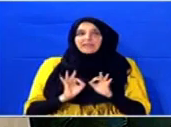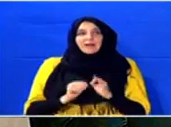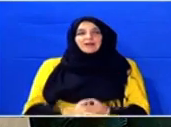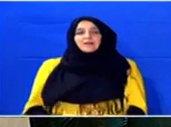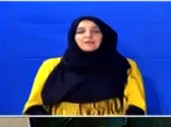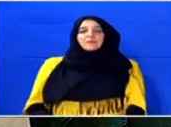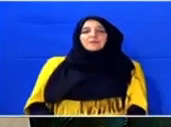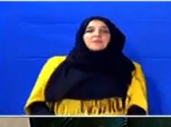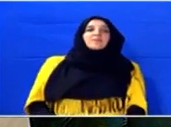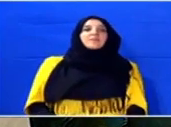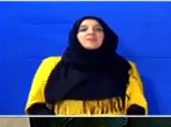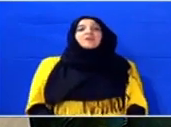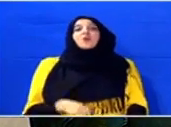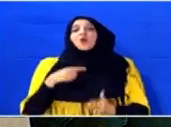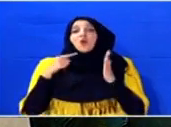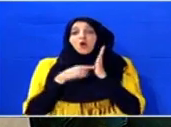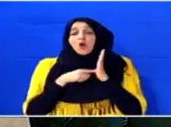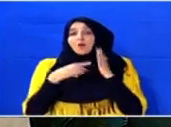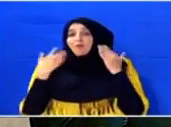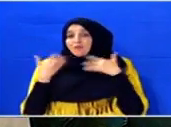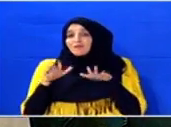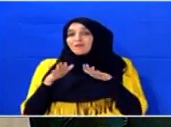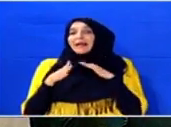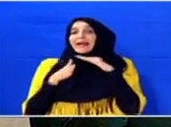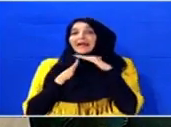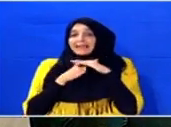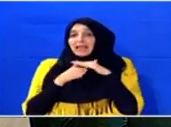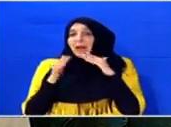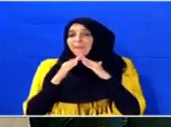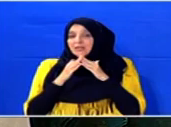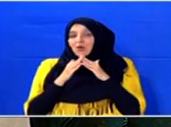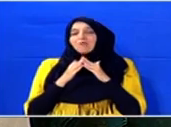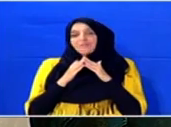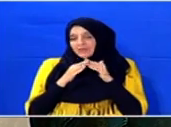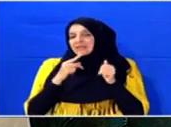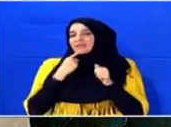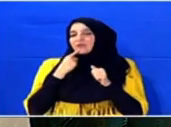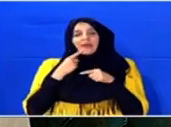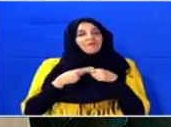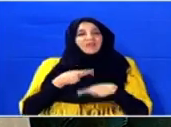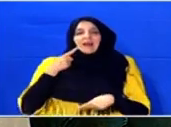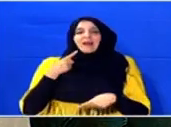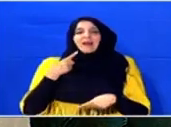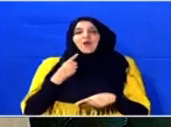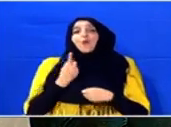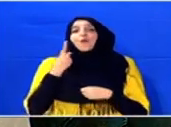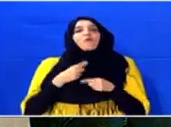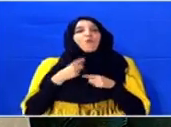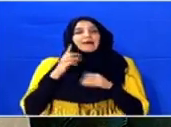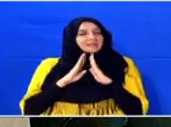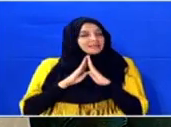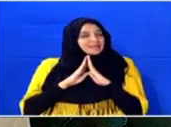بمجرد انتهاء العده بتاعك الطلاق اصبح بائنا